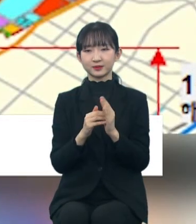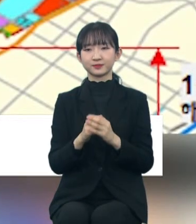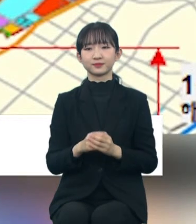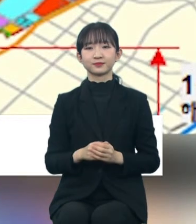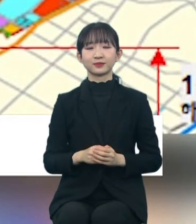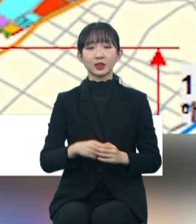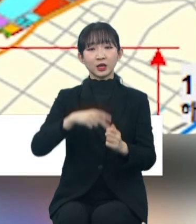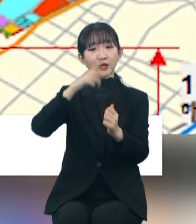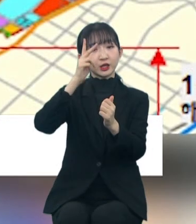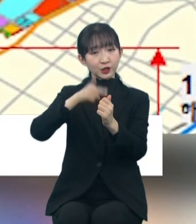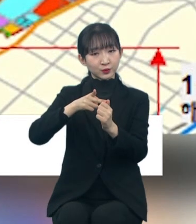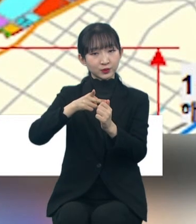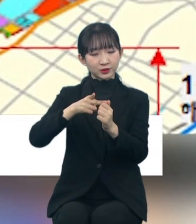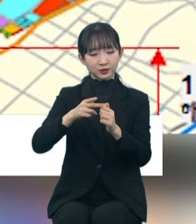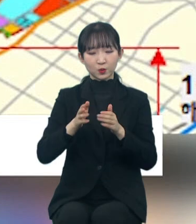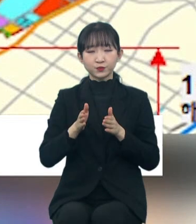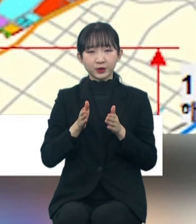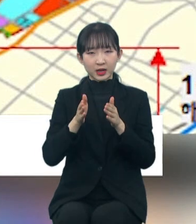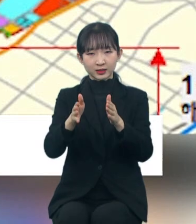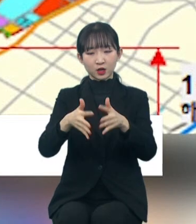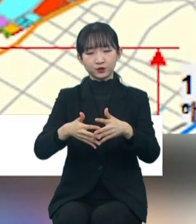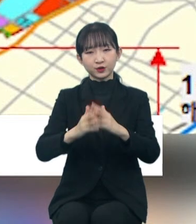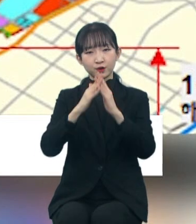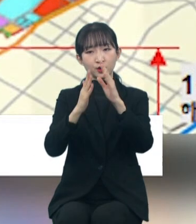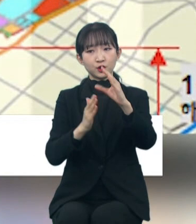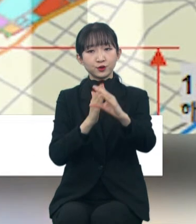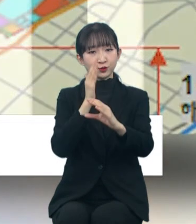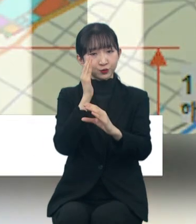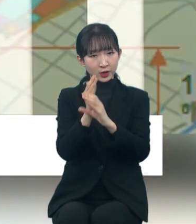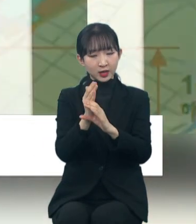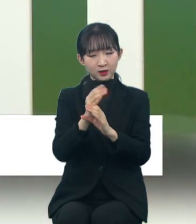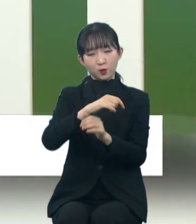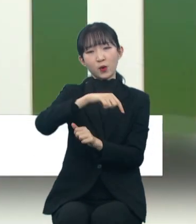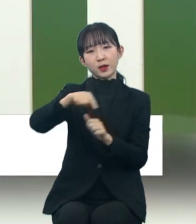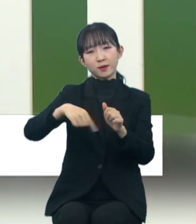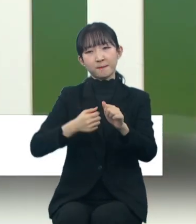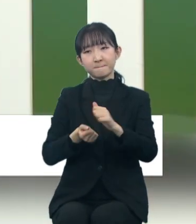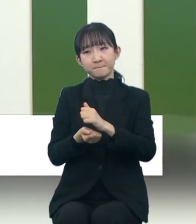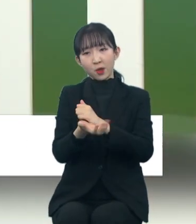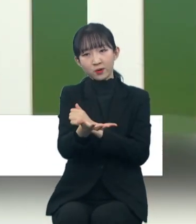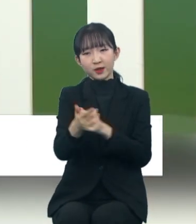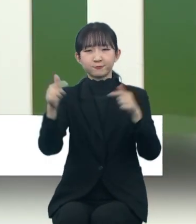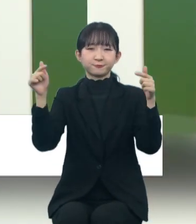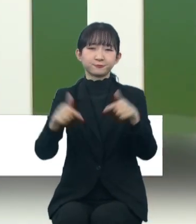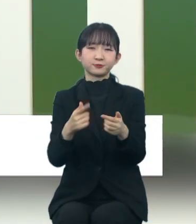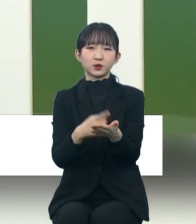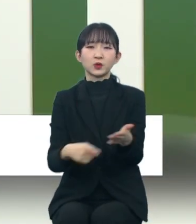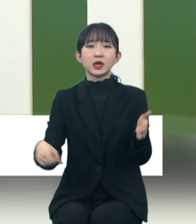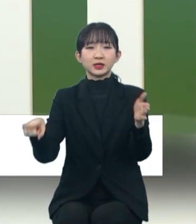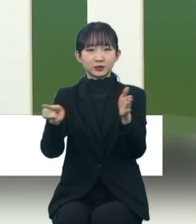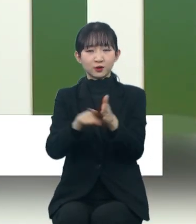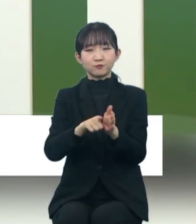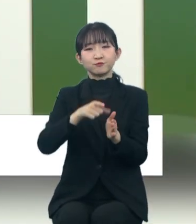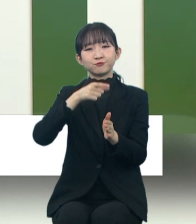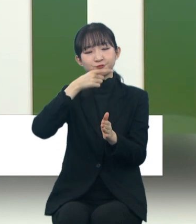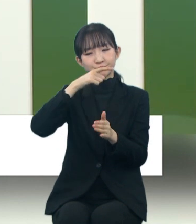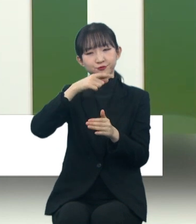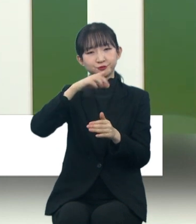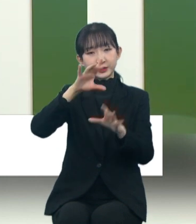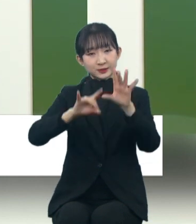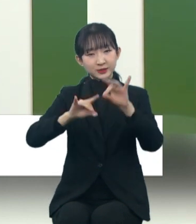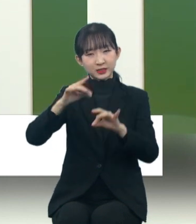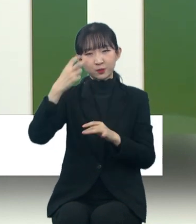건설 진행 중 발생할 수 있는 환경 영향을 최소화하기 위해 습지 보호역 추가 지정, 확대